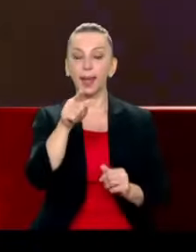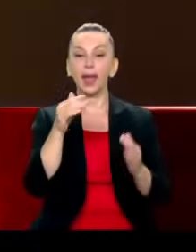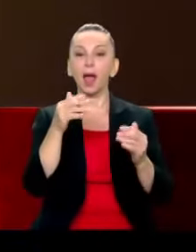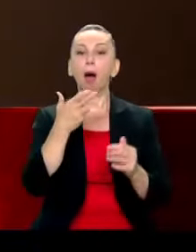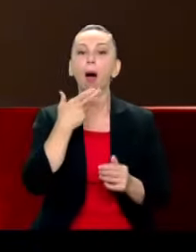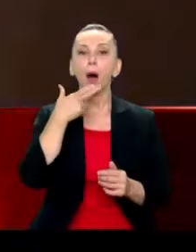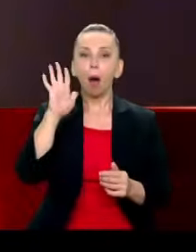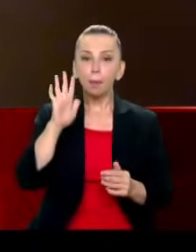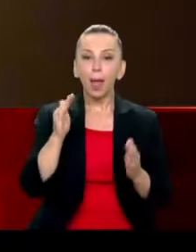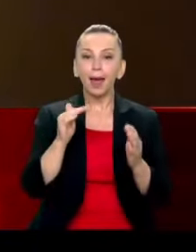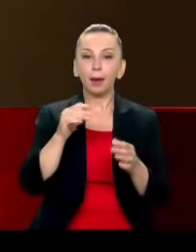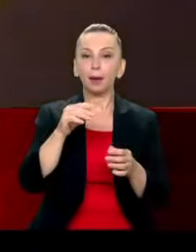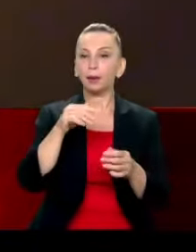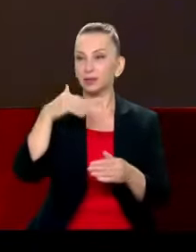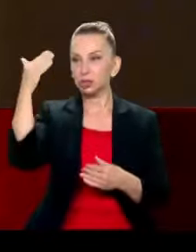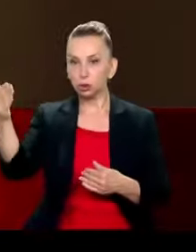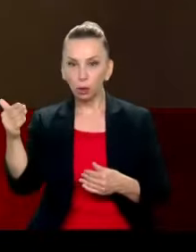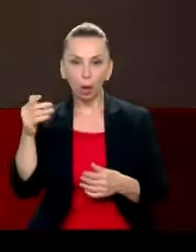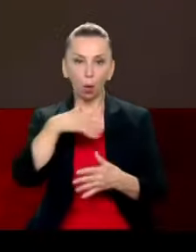ablası olanlara isyan etti.